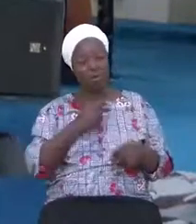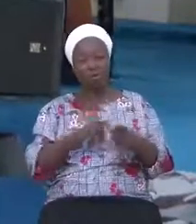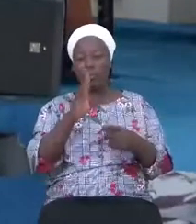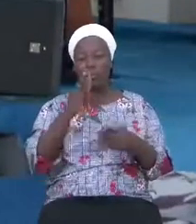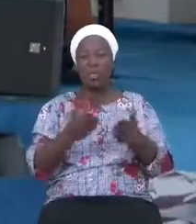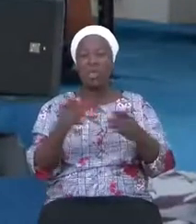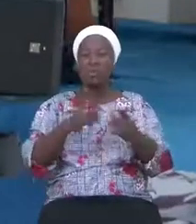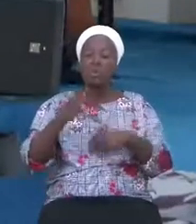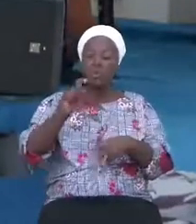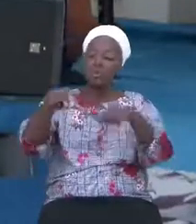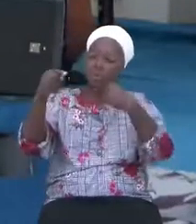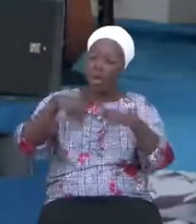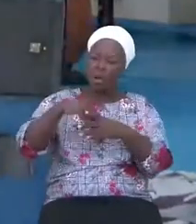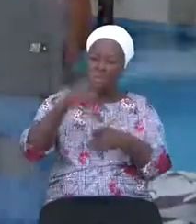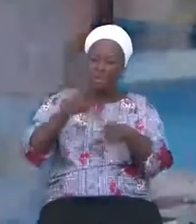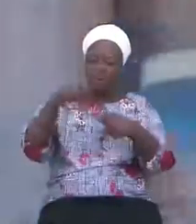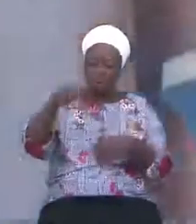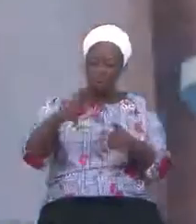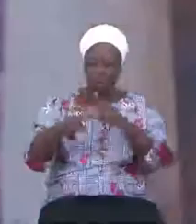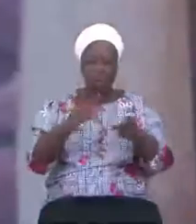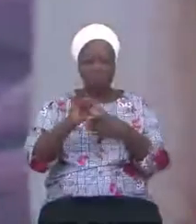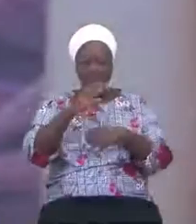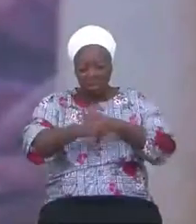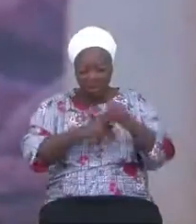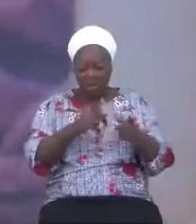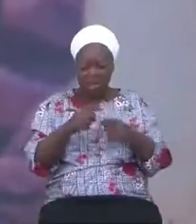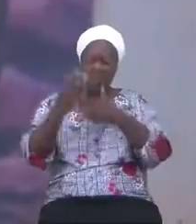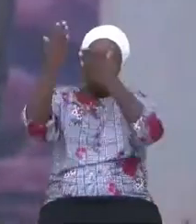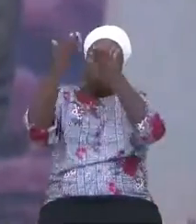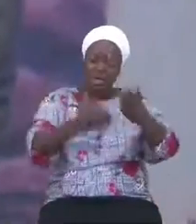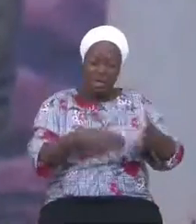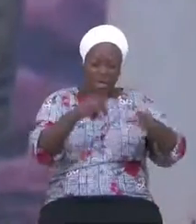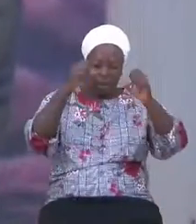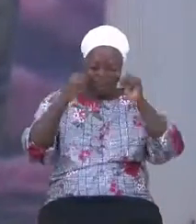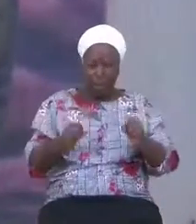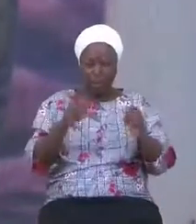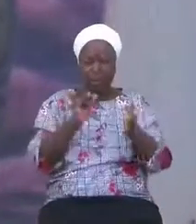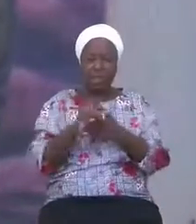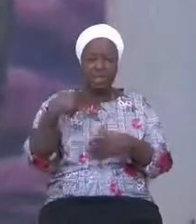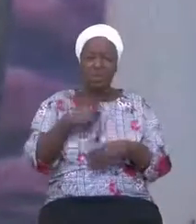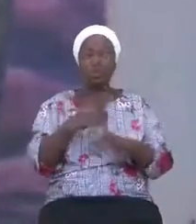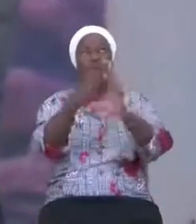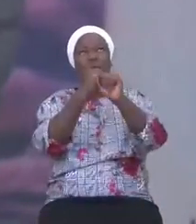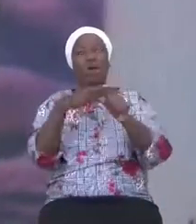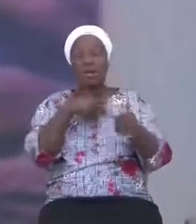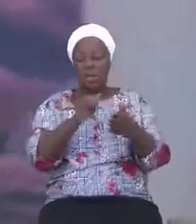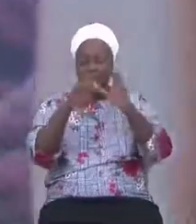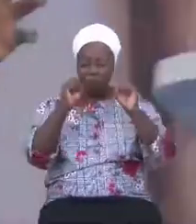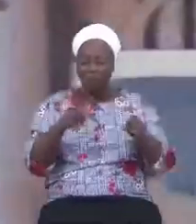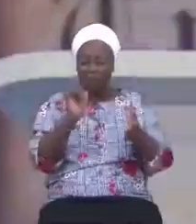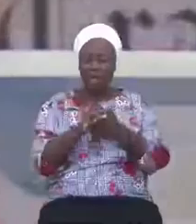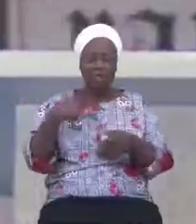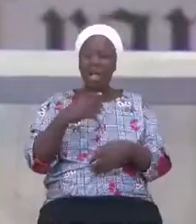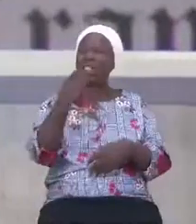devons descendre vers ceux qui souffrent et amener la puissance que nous avons vue, la puissance que nous avons